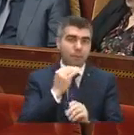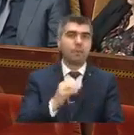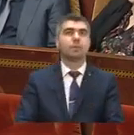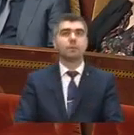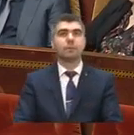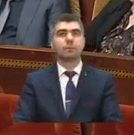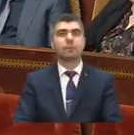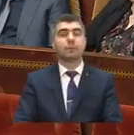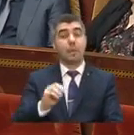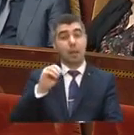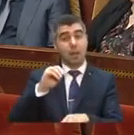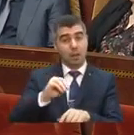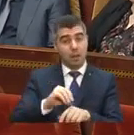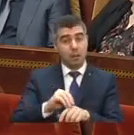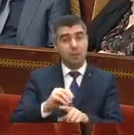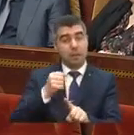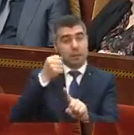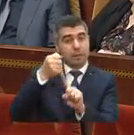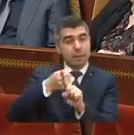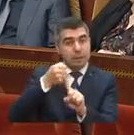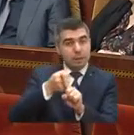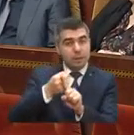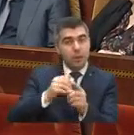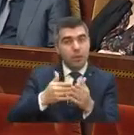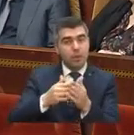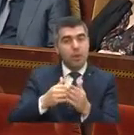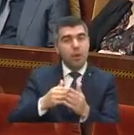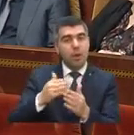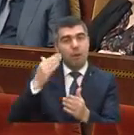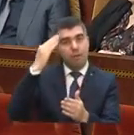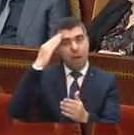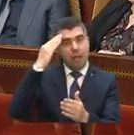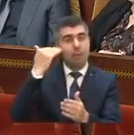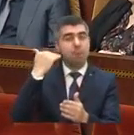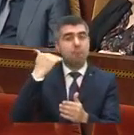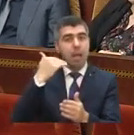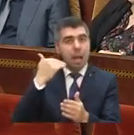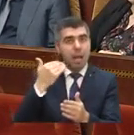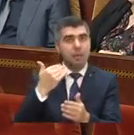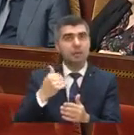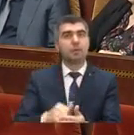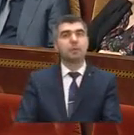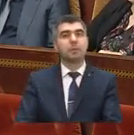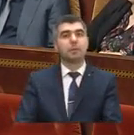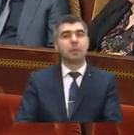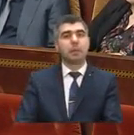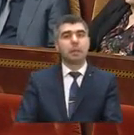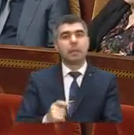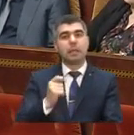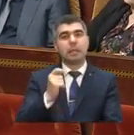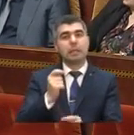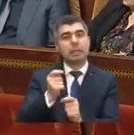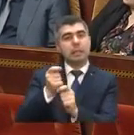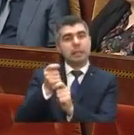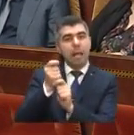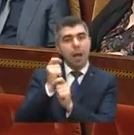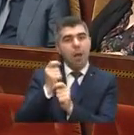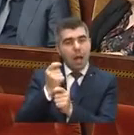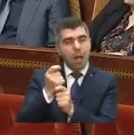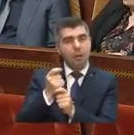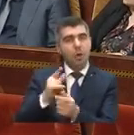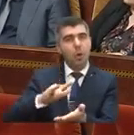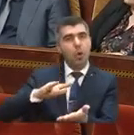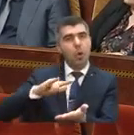هذا الصدد بتسريع وتيرة إنجاز محور فاس مكناس، محور فاس تاونات، ومحور تاونات الحسيمة